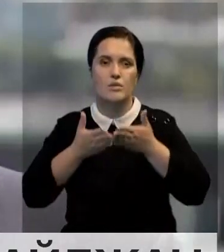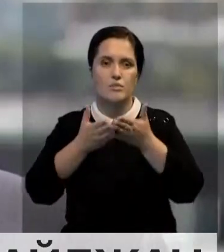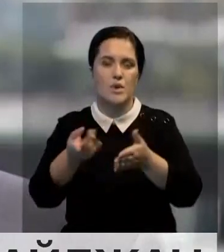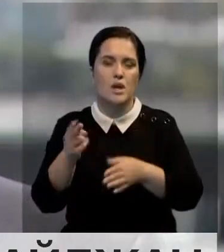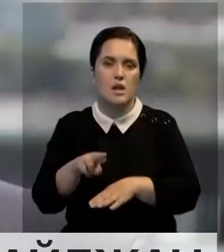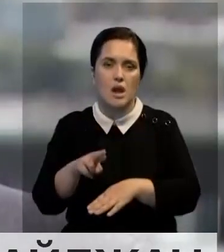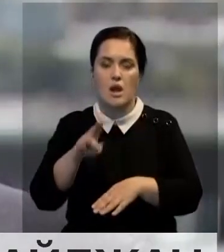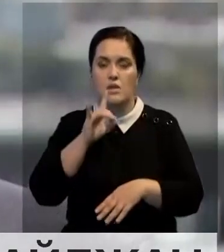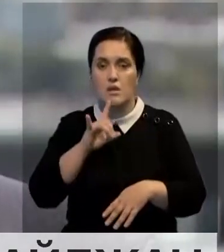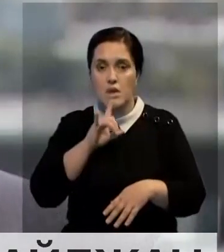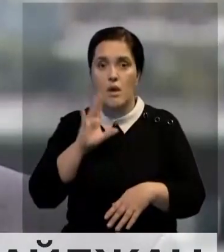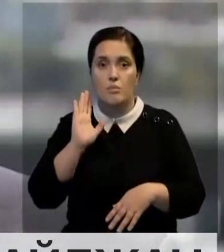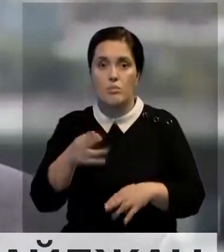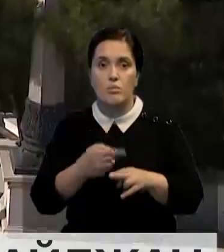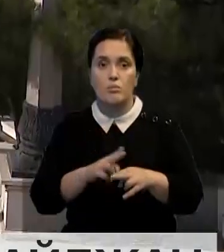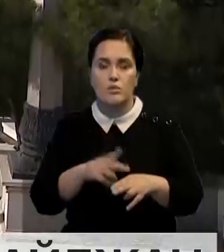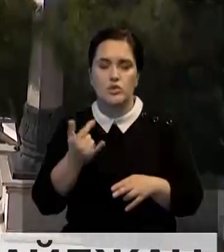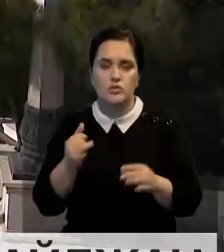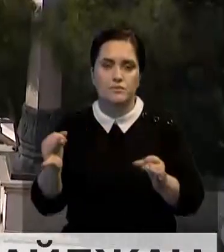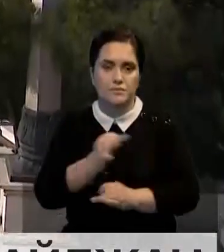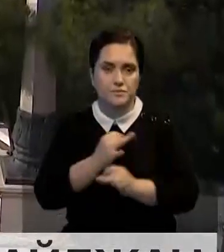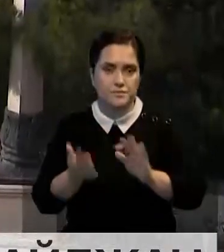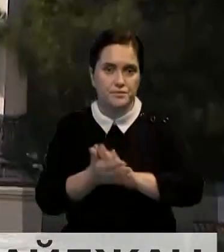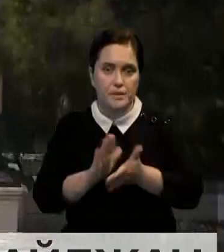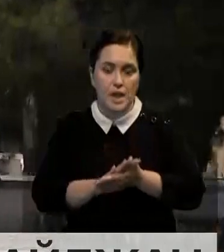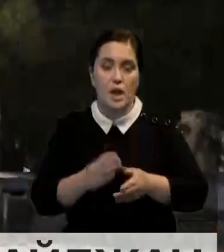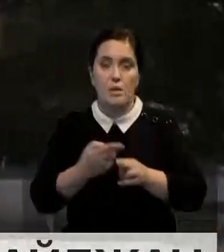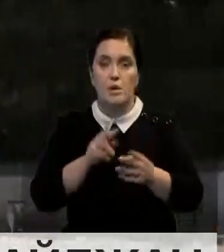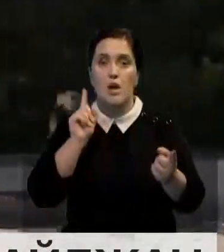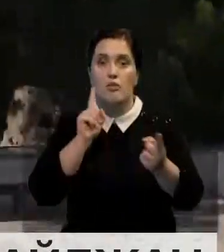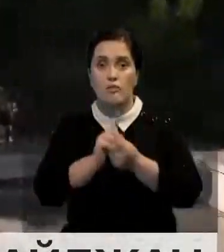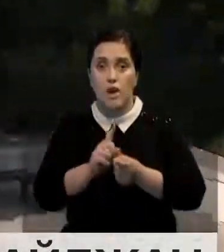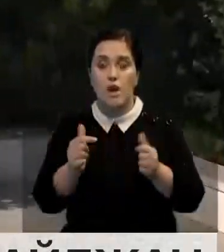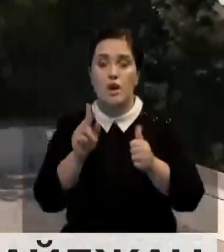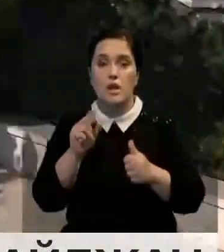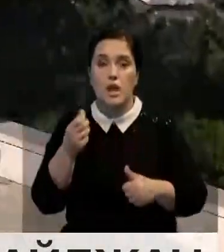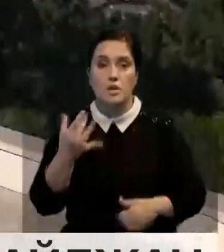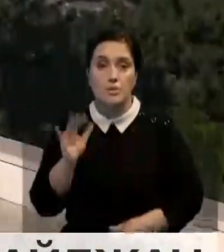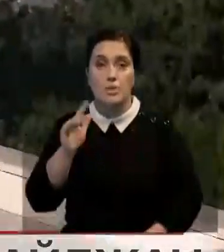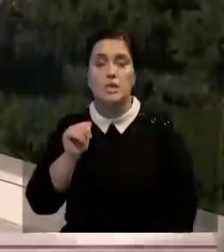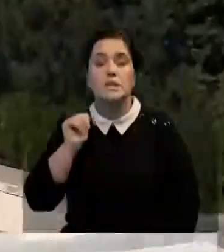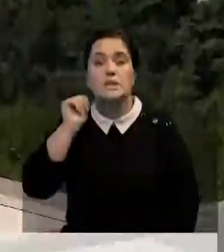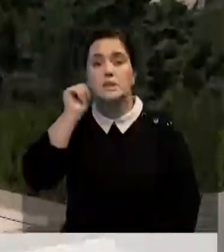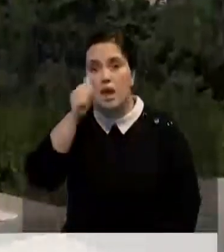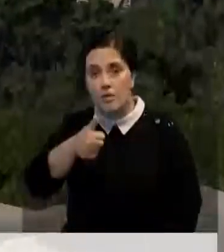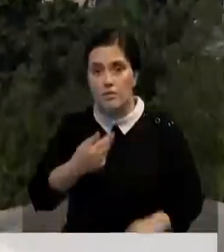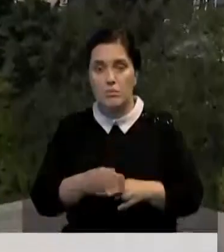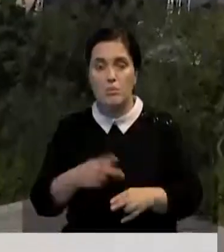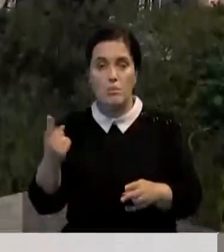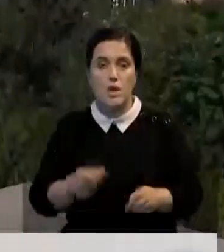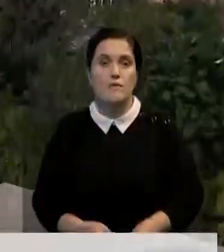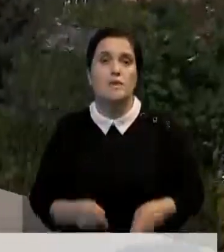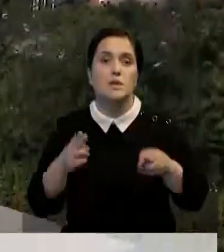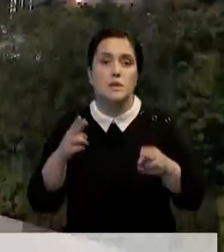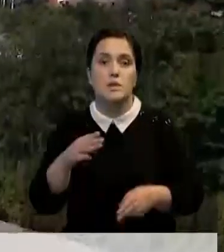уделено особое внимание на встрече лидеров. А встреча лидеров стран соседей по Каспию состоится завтра. Это первый визит